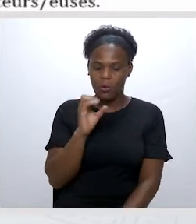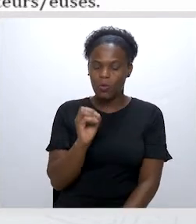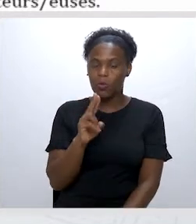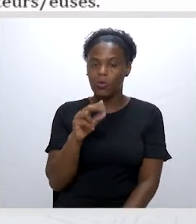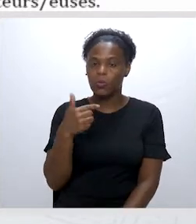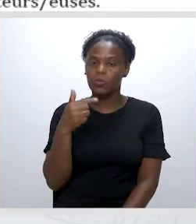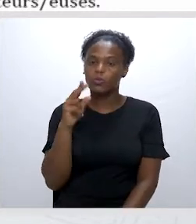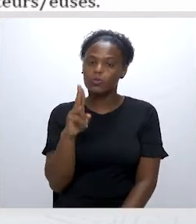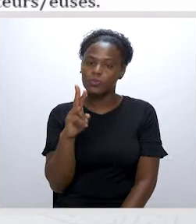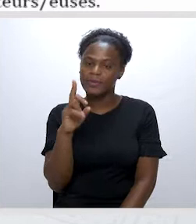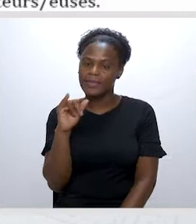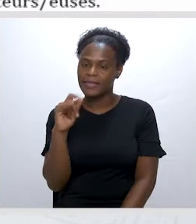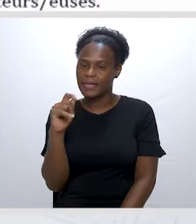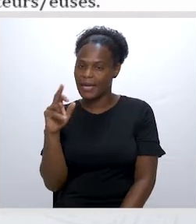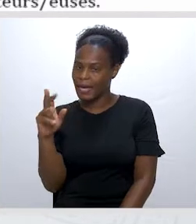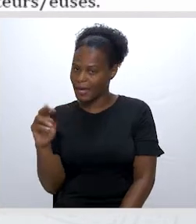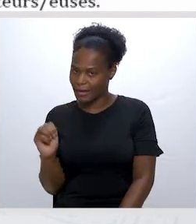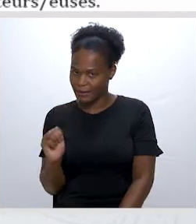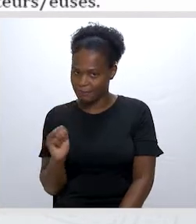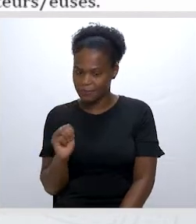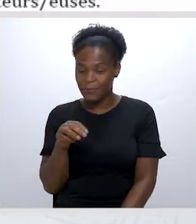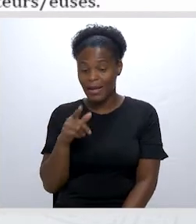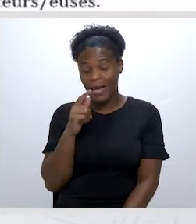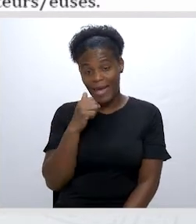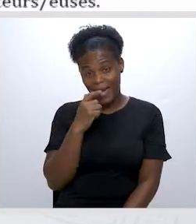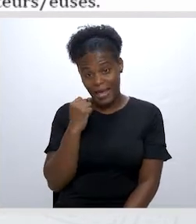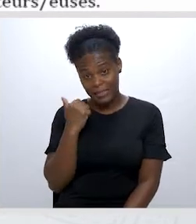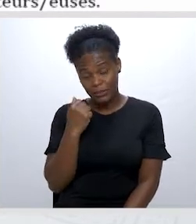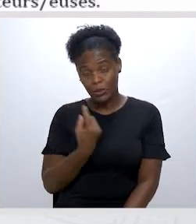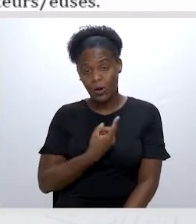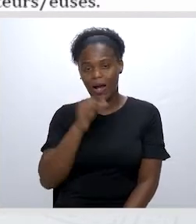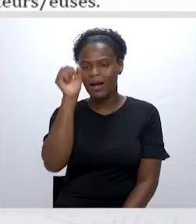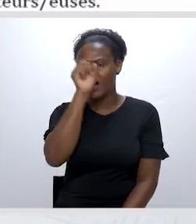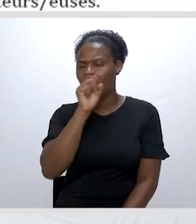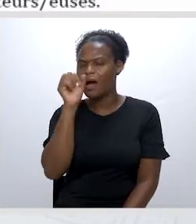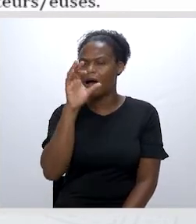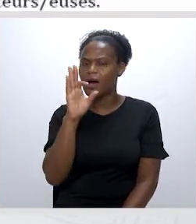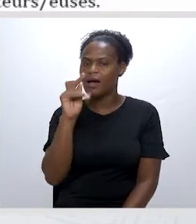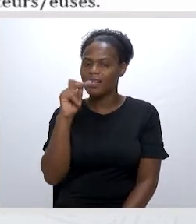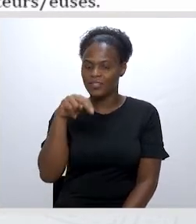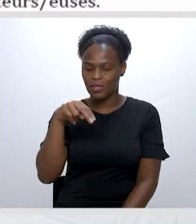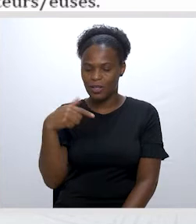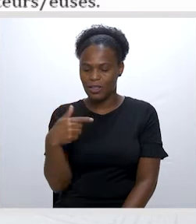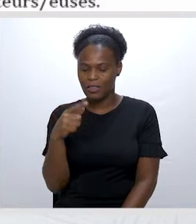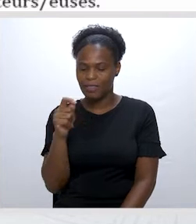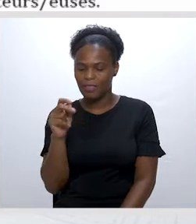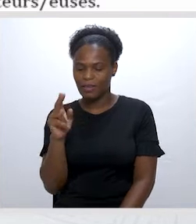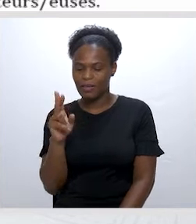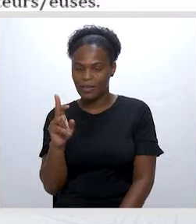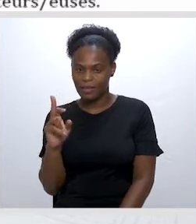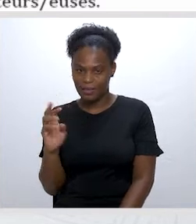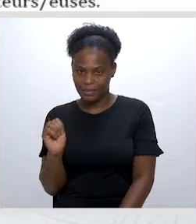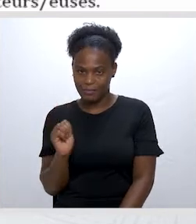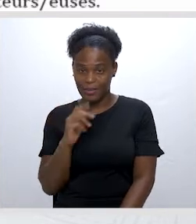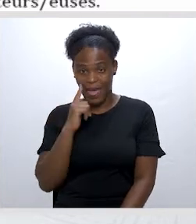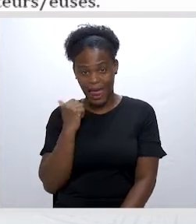Très bien. Ils sont chanteurs. Répétez. Elles